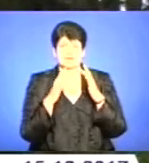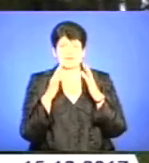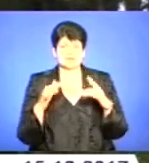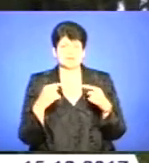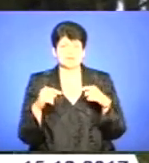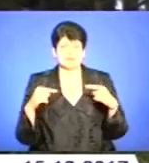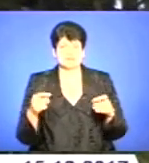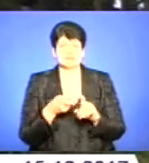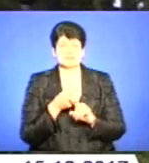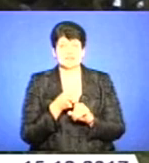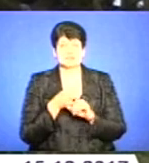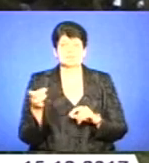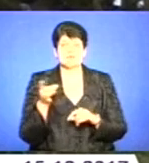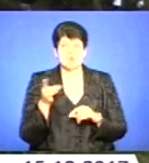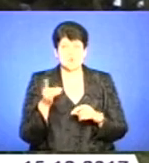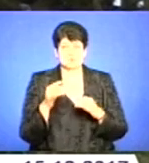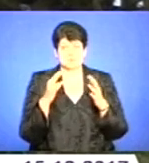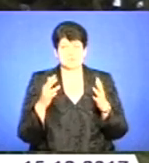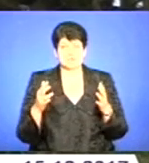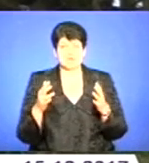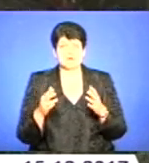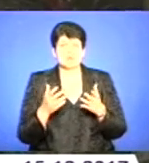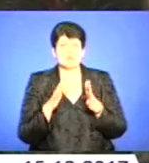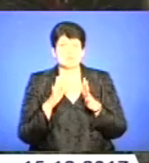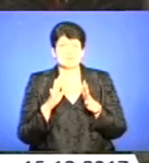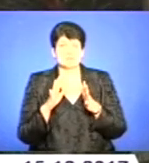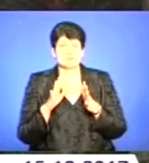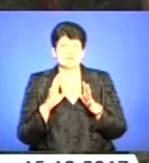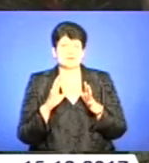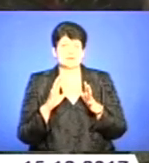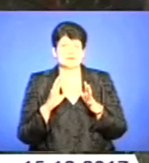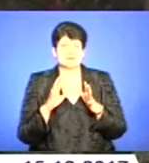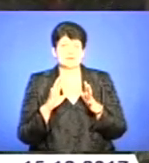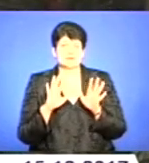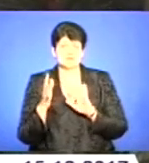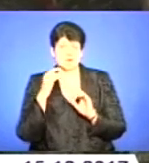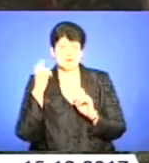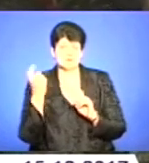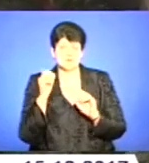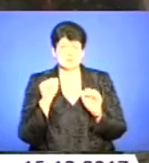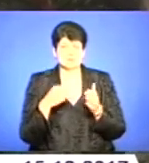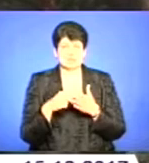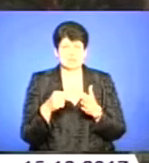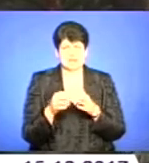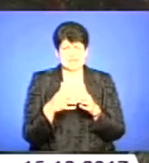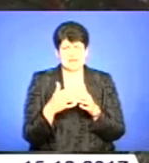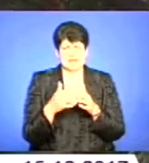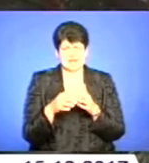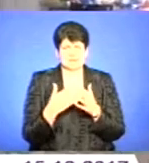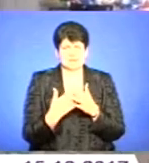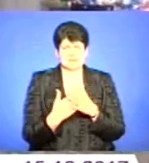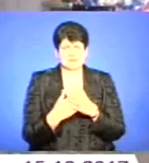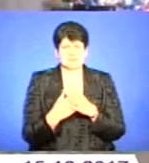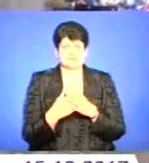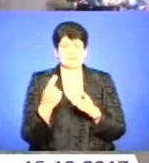вони від розміру та пухнастості ялинок та сосен. У лісництвах районів їх можна придбати за собівартістю. Середня ціна хвойних завишки